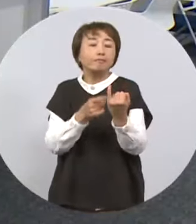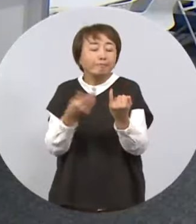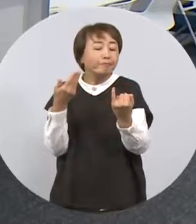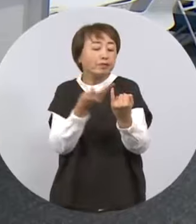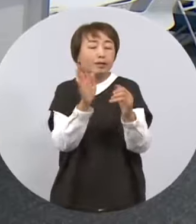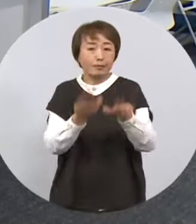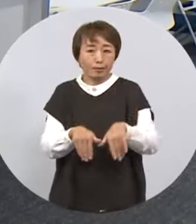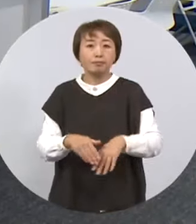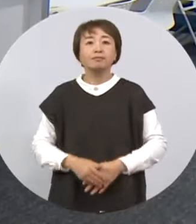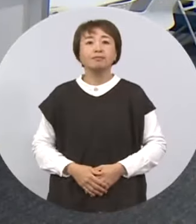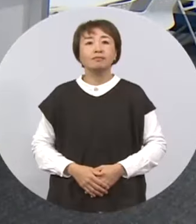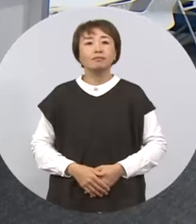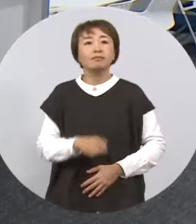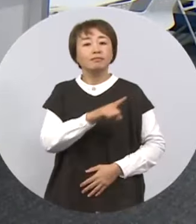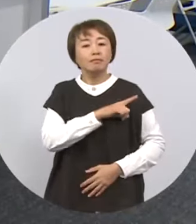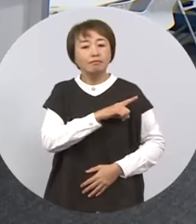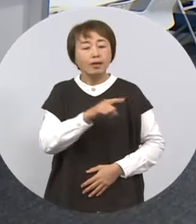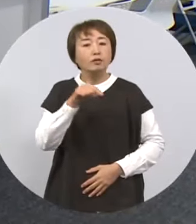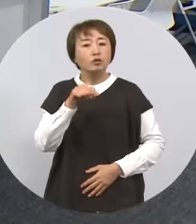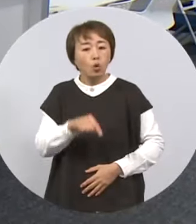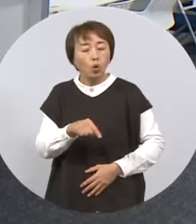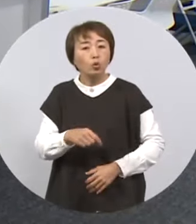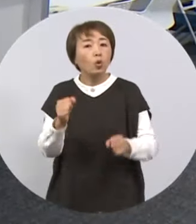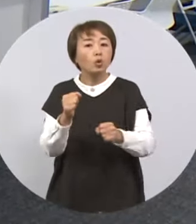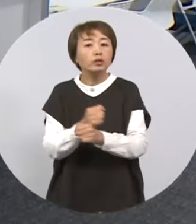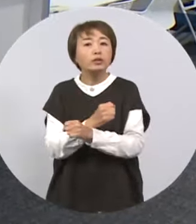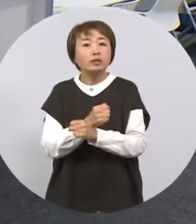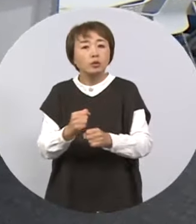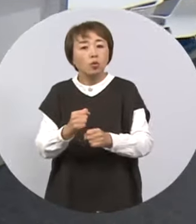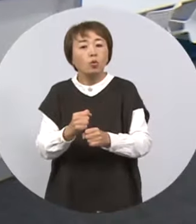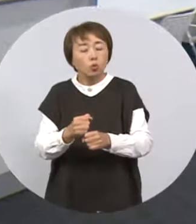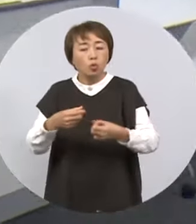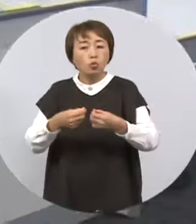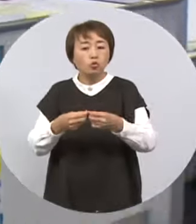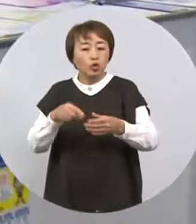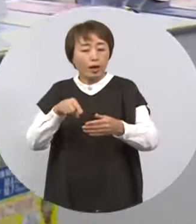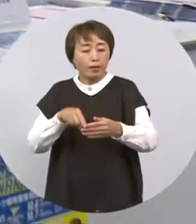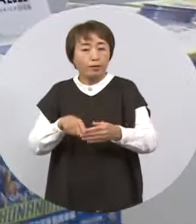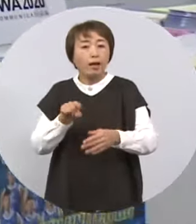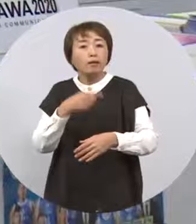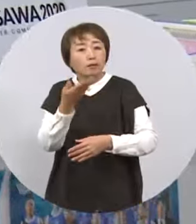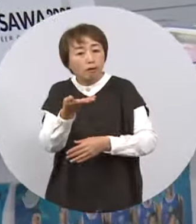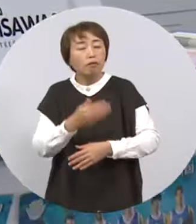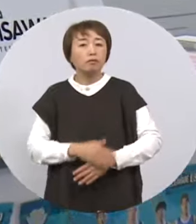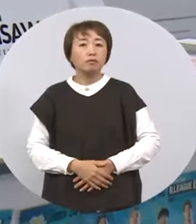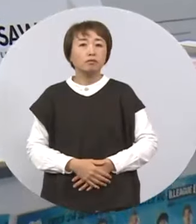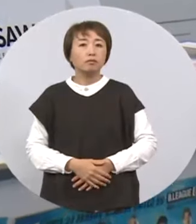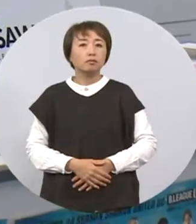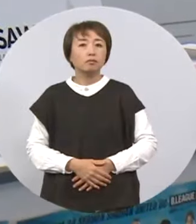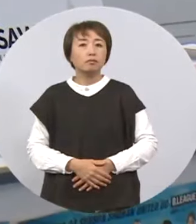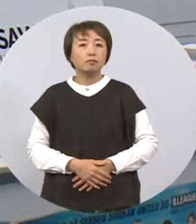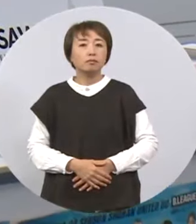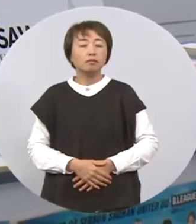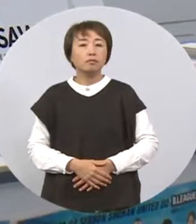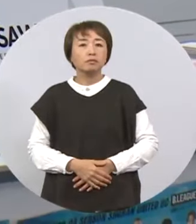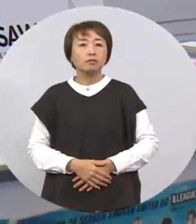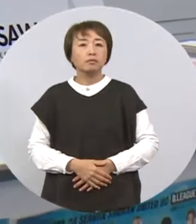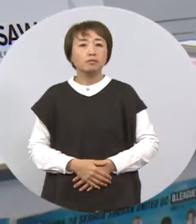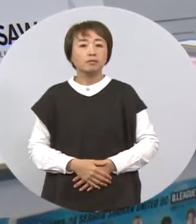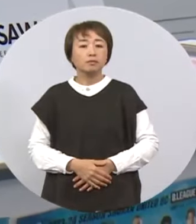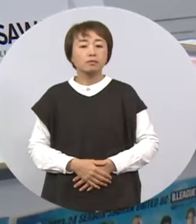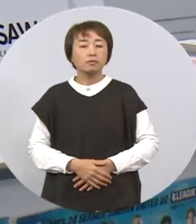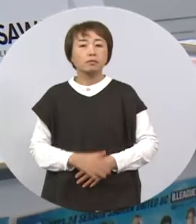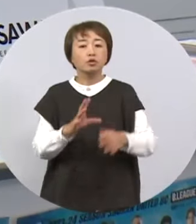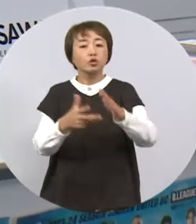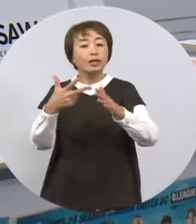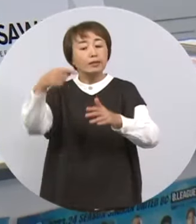は未来叶える活動サポート事業というのはどういった事業になりますか。 これが市内での